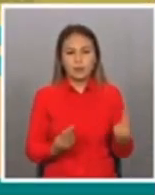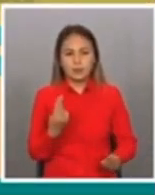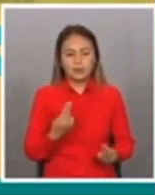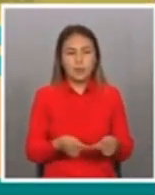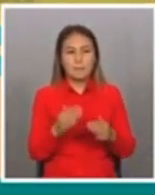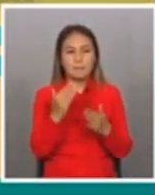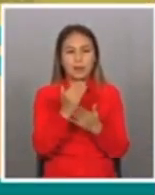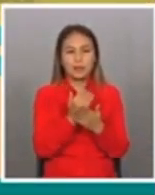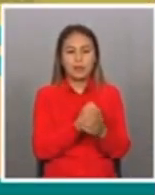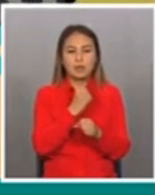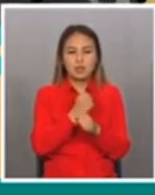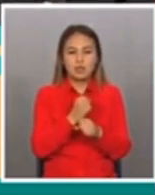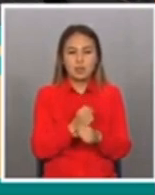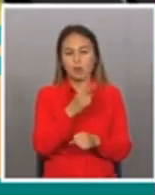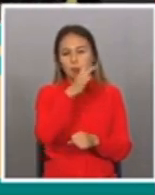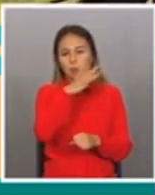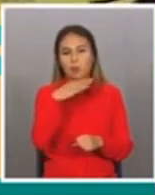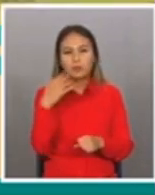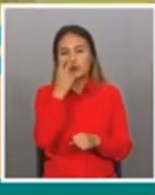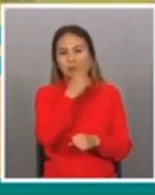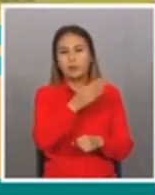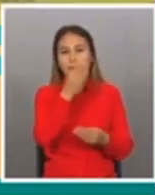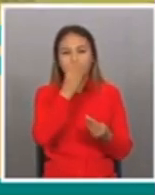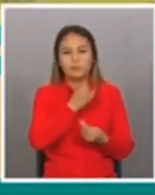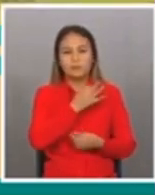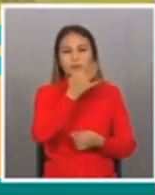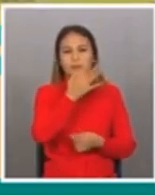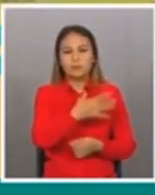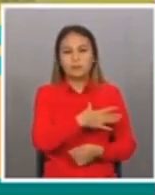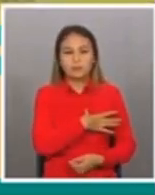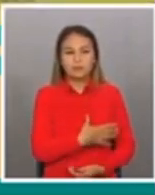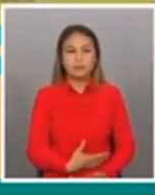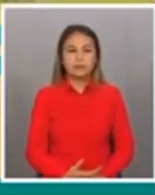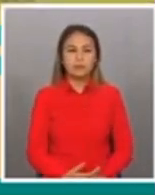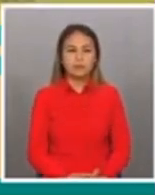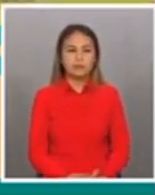бағдарламалар жасалып, көпшілік көңілінен шықты.